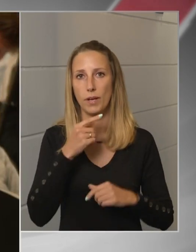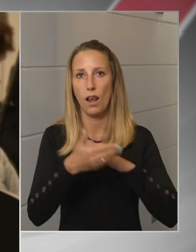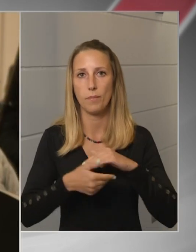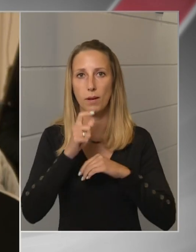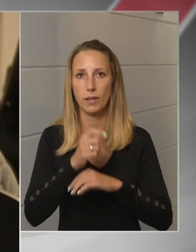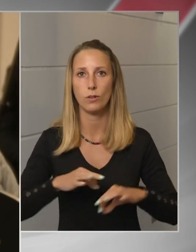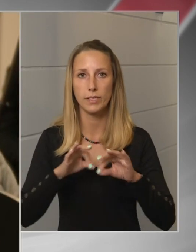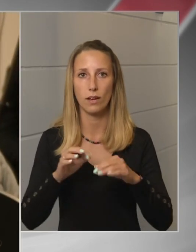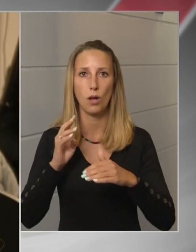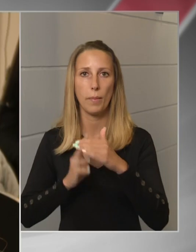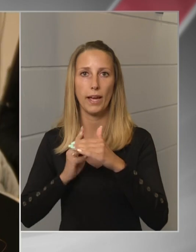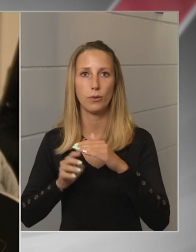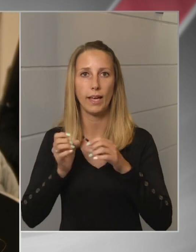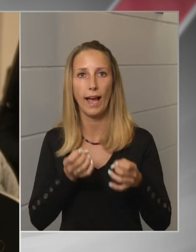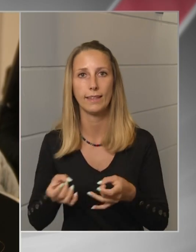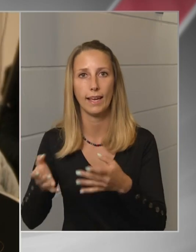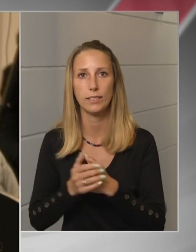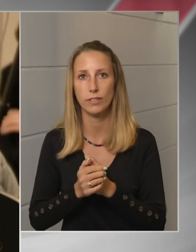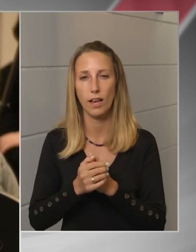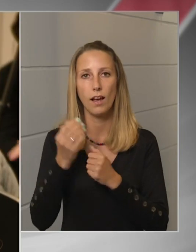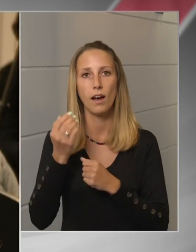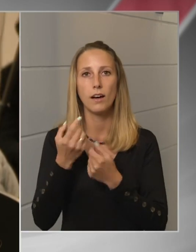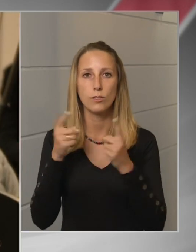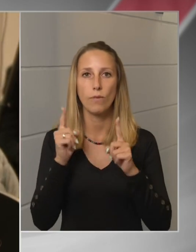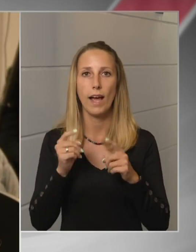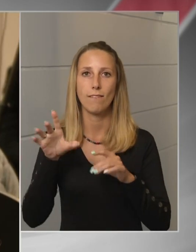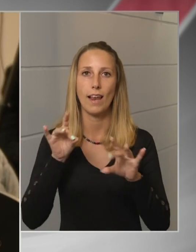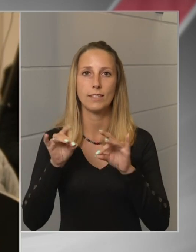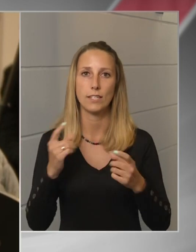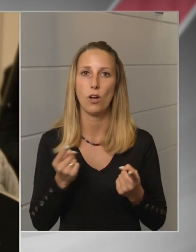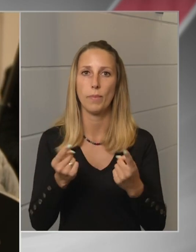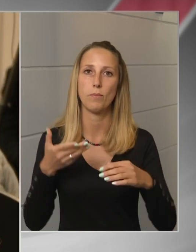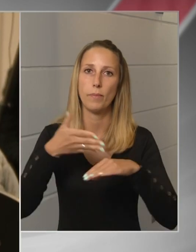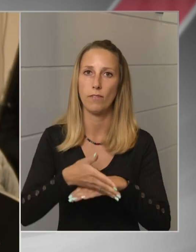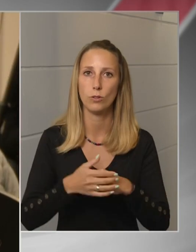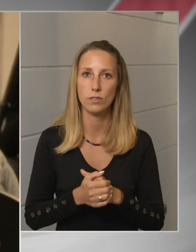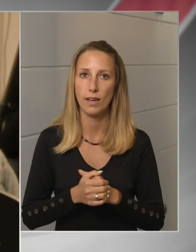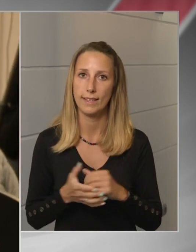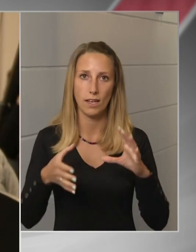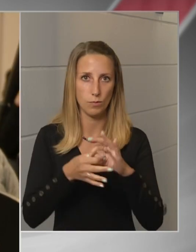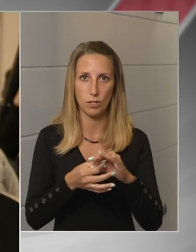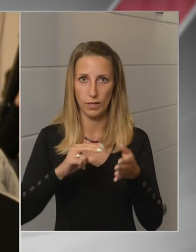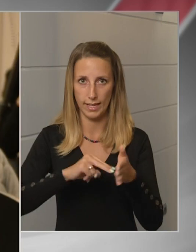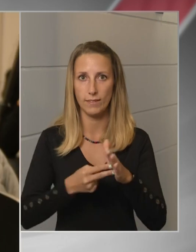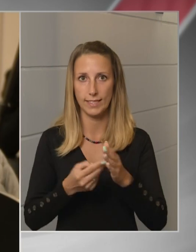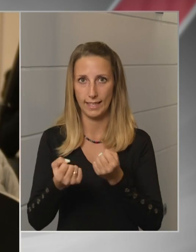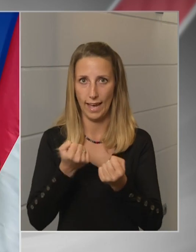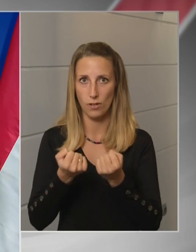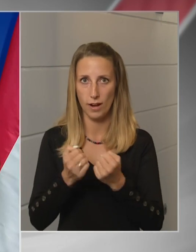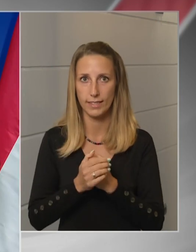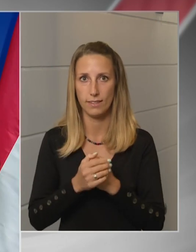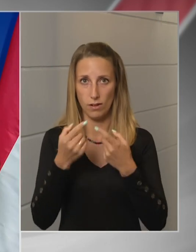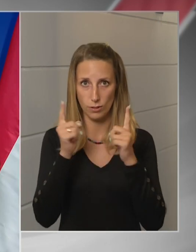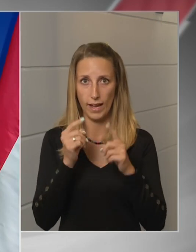Magyarországon menekültek átengedésével a szlovák választási kampányba avatkozna be, esetleg ezzel kapcsolatban terveznek tárgyalni a szlovák kormányjal?